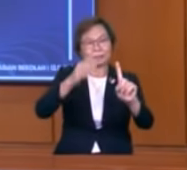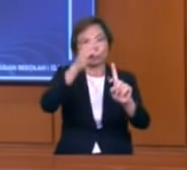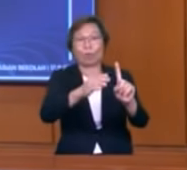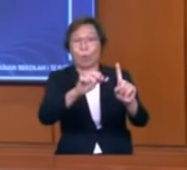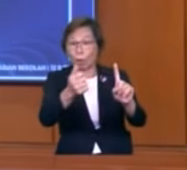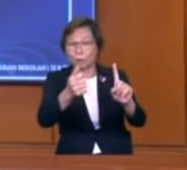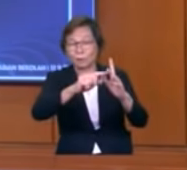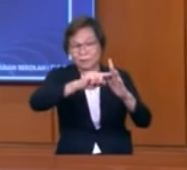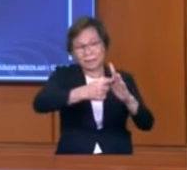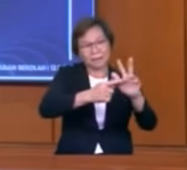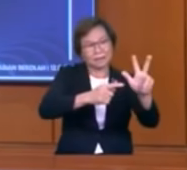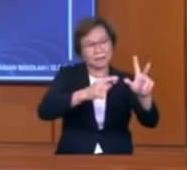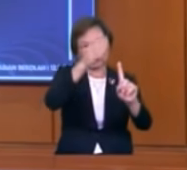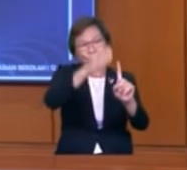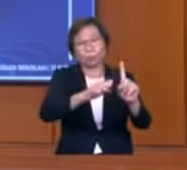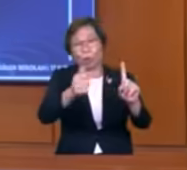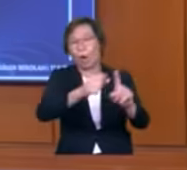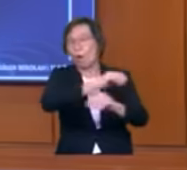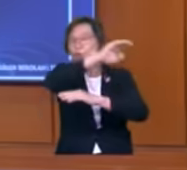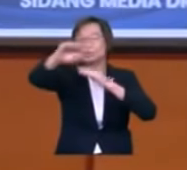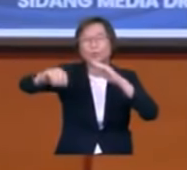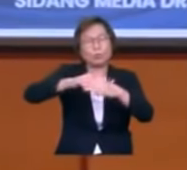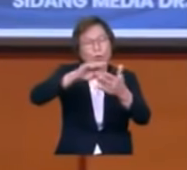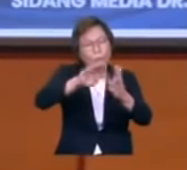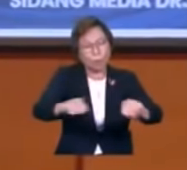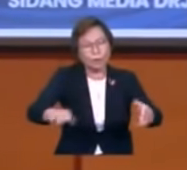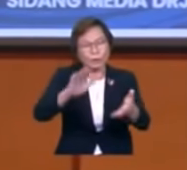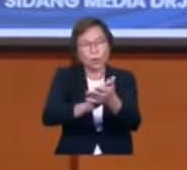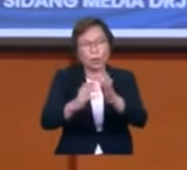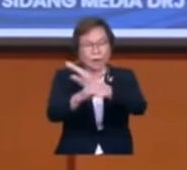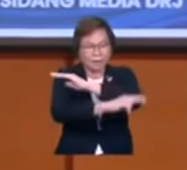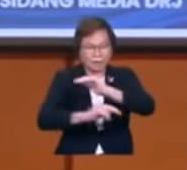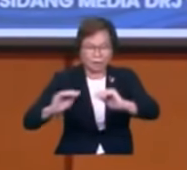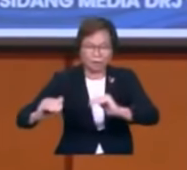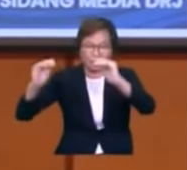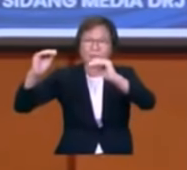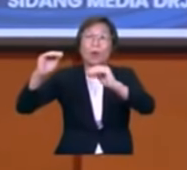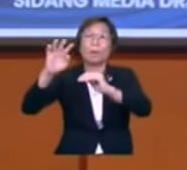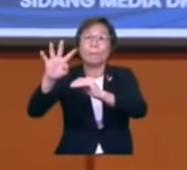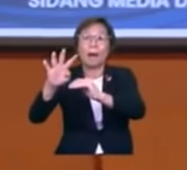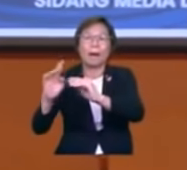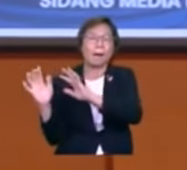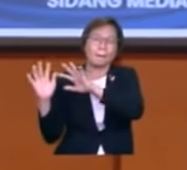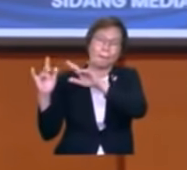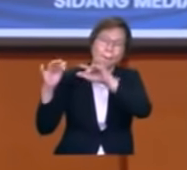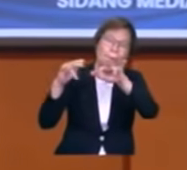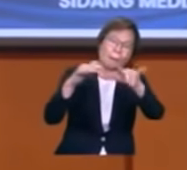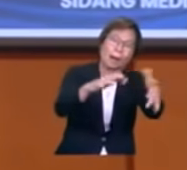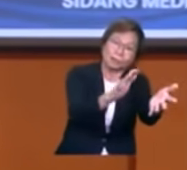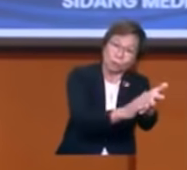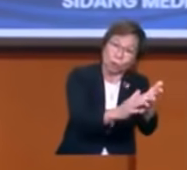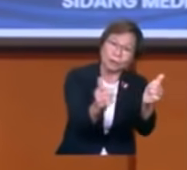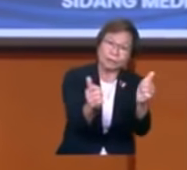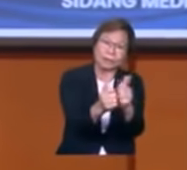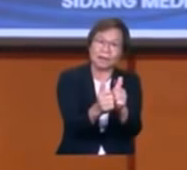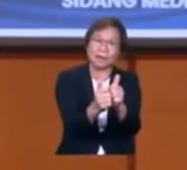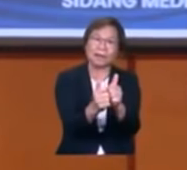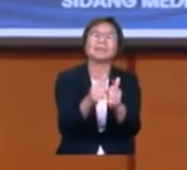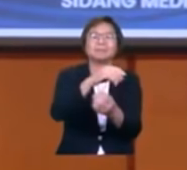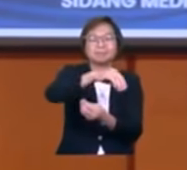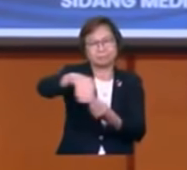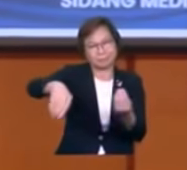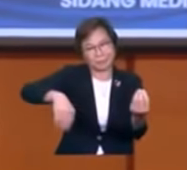31oktober semua murid sekolah rendah di negeri Pasai 4 akan hadir ke sekolah namun dengan